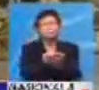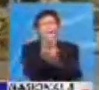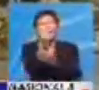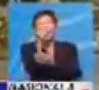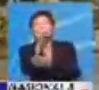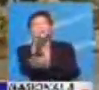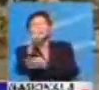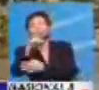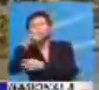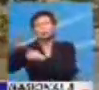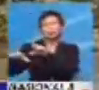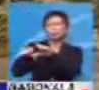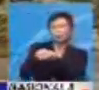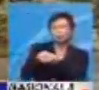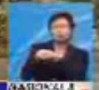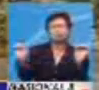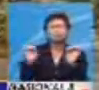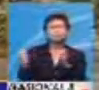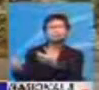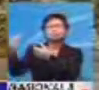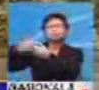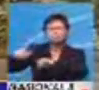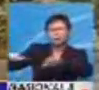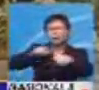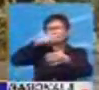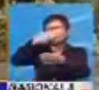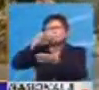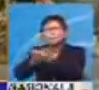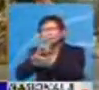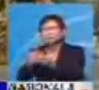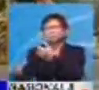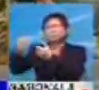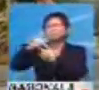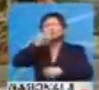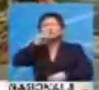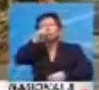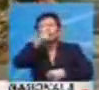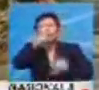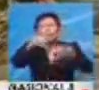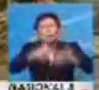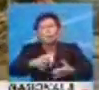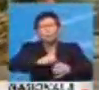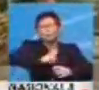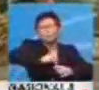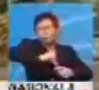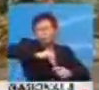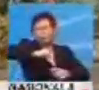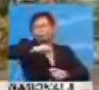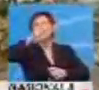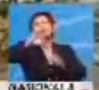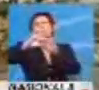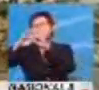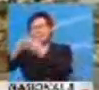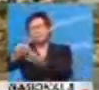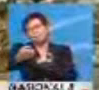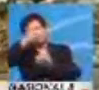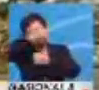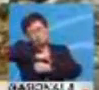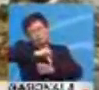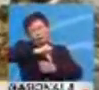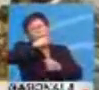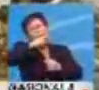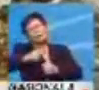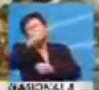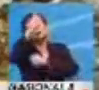tidak terlibat dalam sembarang kegiatan tidak sehat dan inilah sebenarnya yang mau diperjuangkan oleh ahli keluarga beliau selama